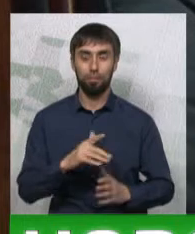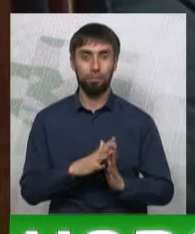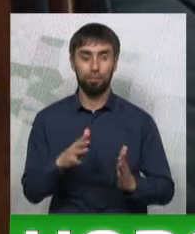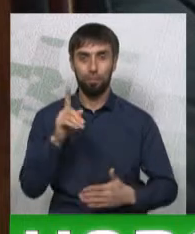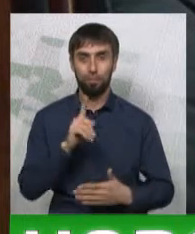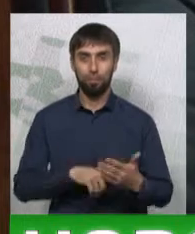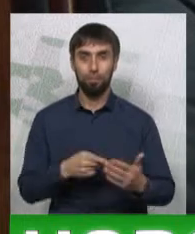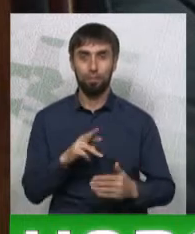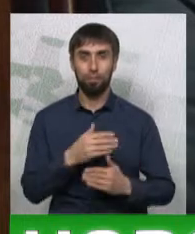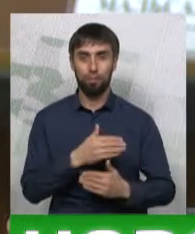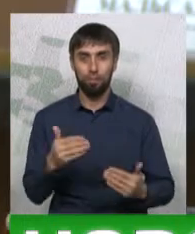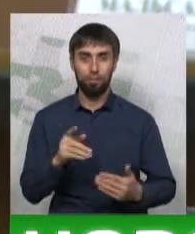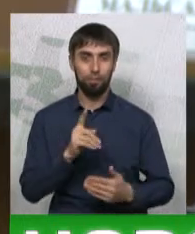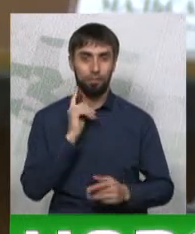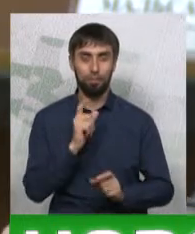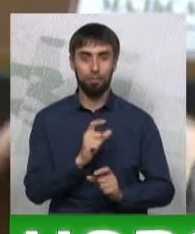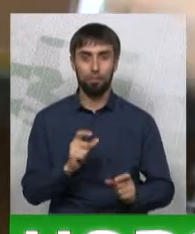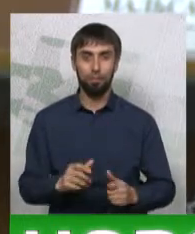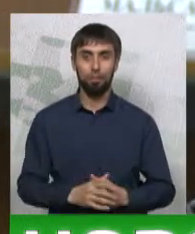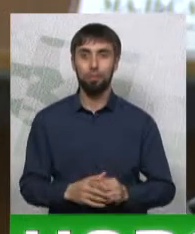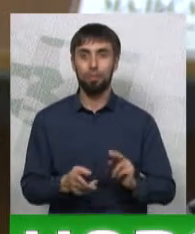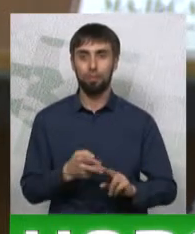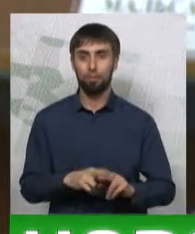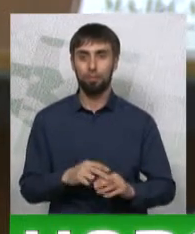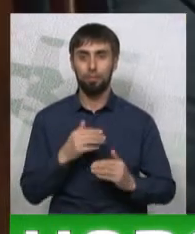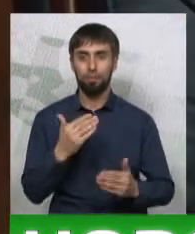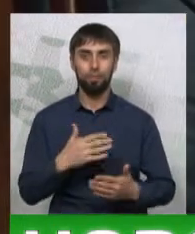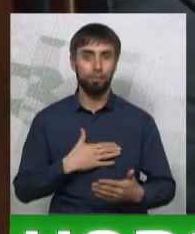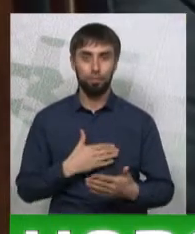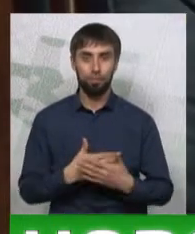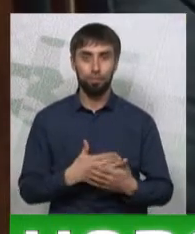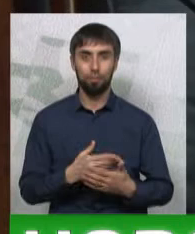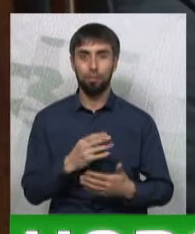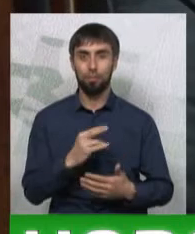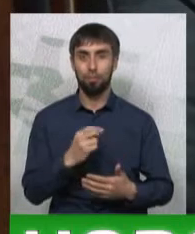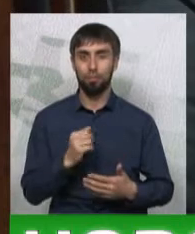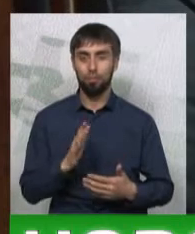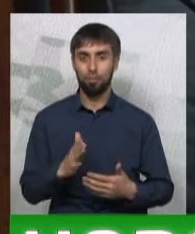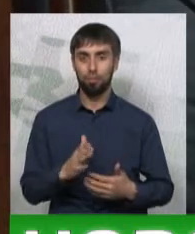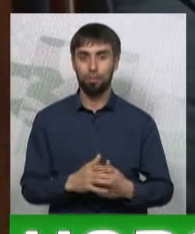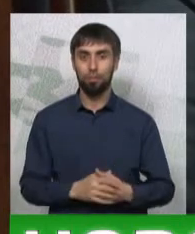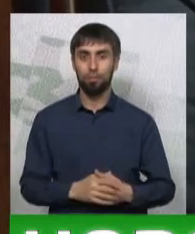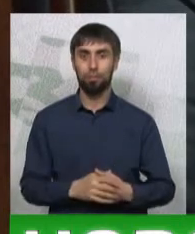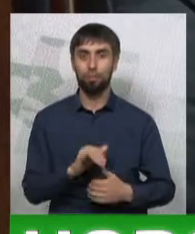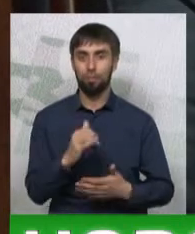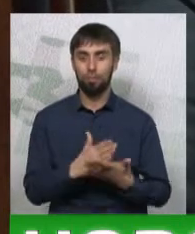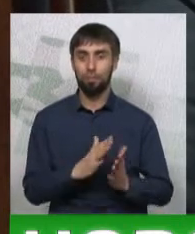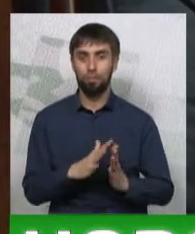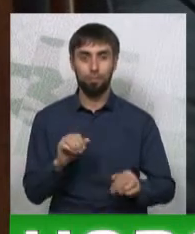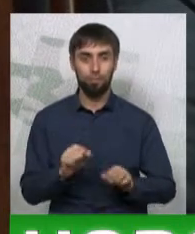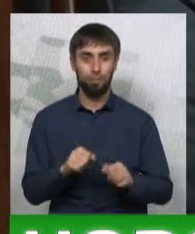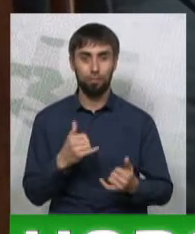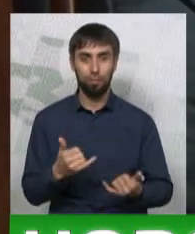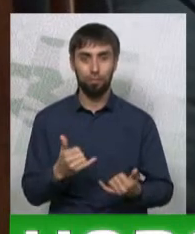доверие для вас, для молодых людей. Поэтому ваша активность, она будет на вас, есть большая возможность